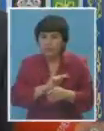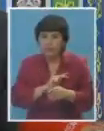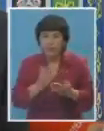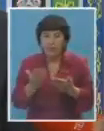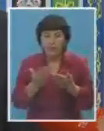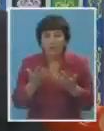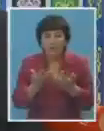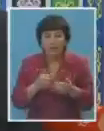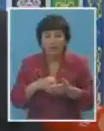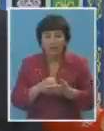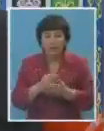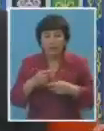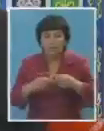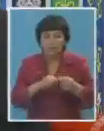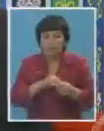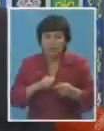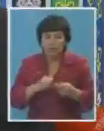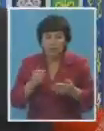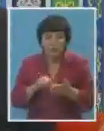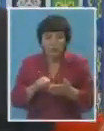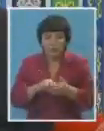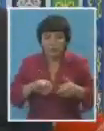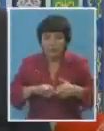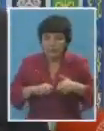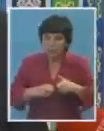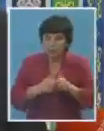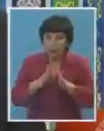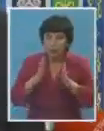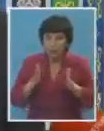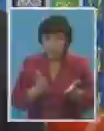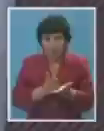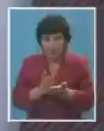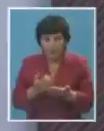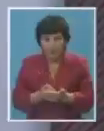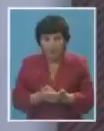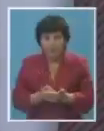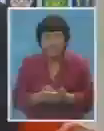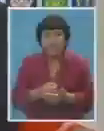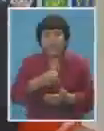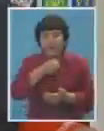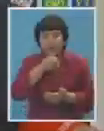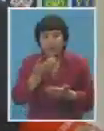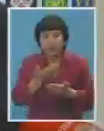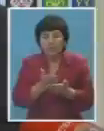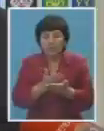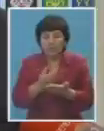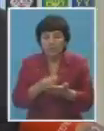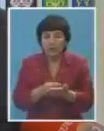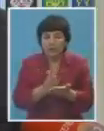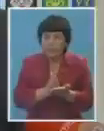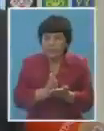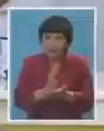қалай екенін белгілеп, соған өздерінің үлесін қосу мәселесіне үлкен бағыт берген. Баға буын оларға бағыт бағдар